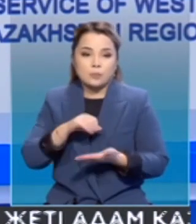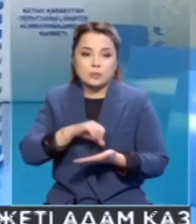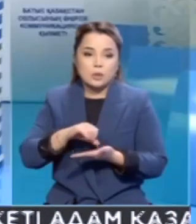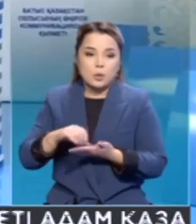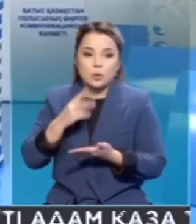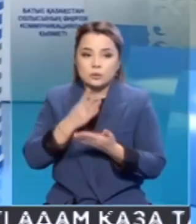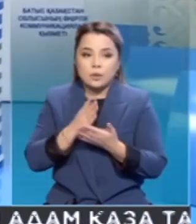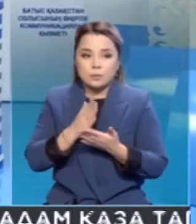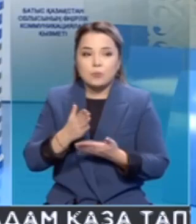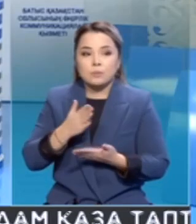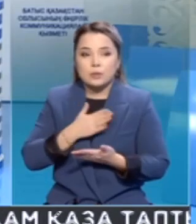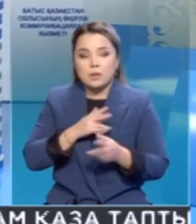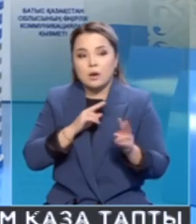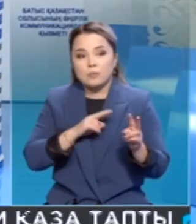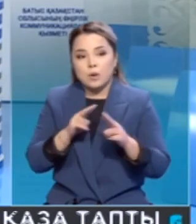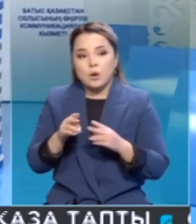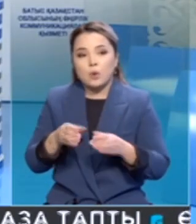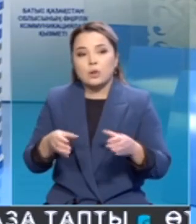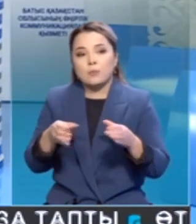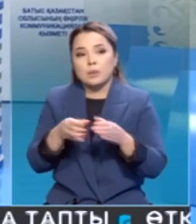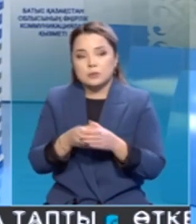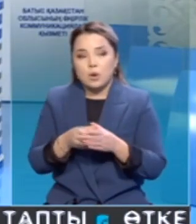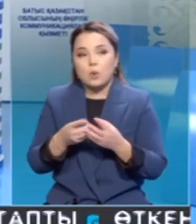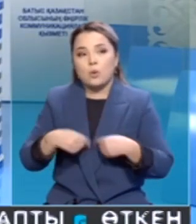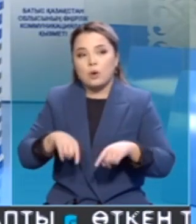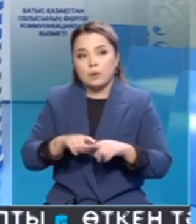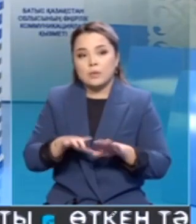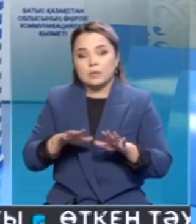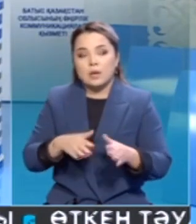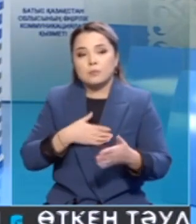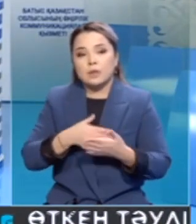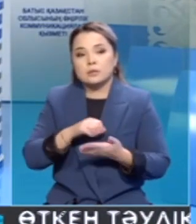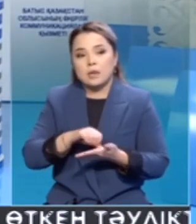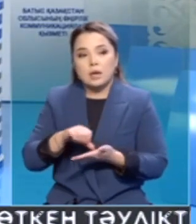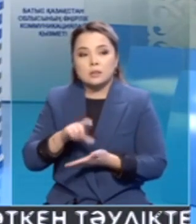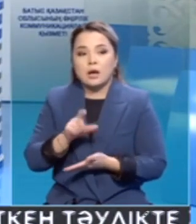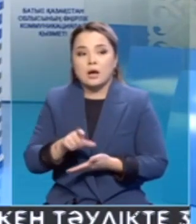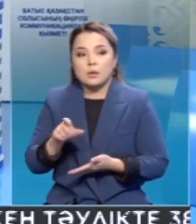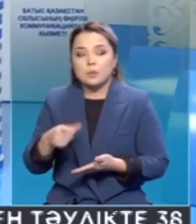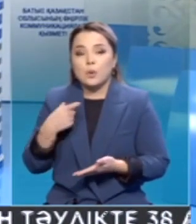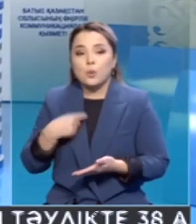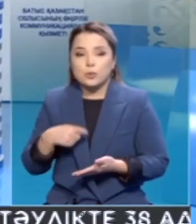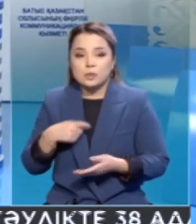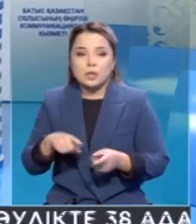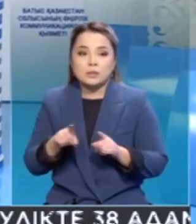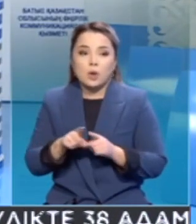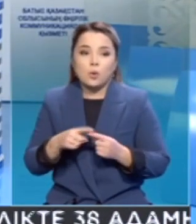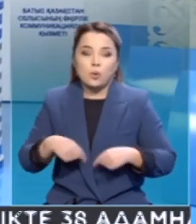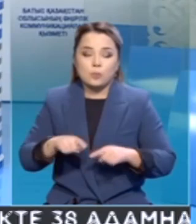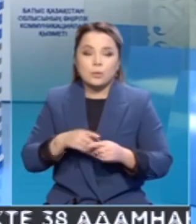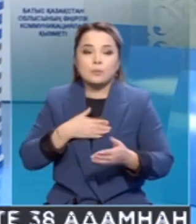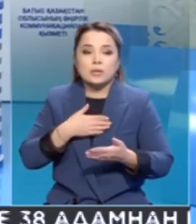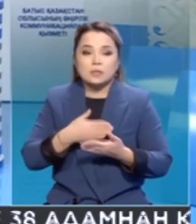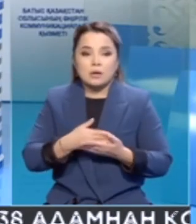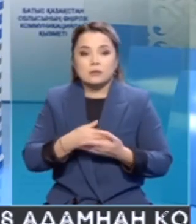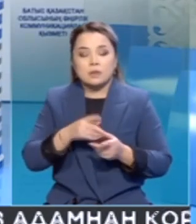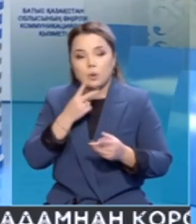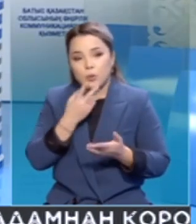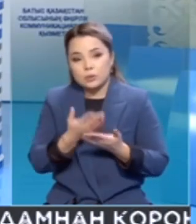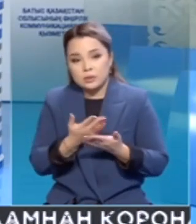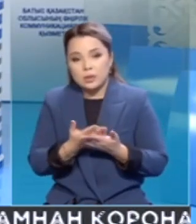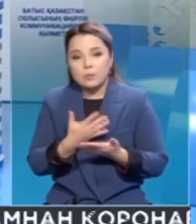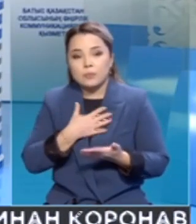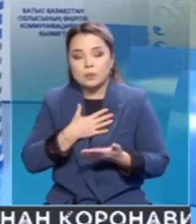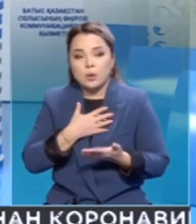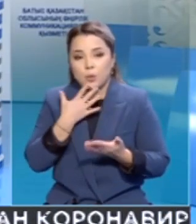танытты. Біздің байқаушылар құрамы ол қоғамда белсенділік танытқан азаматтардың өздерінің қоғамдық белсенділігін танытып,